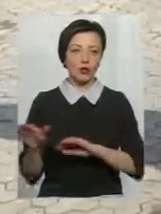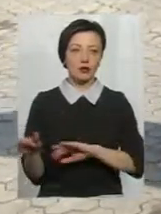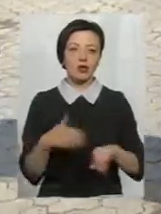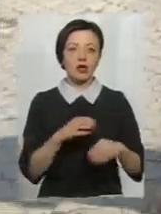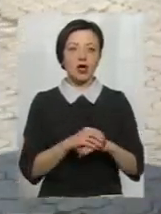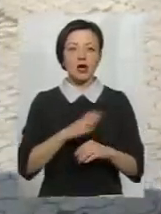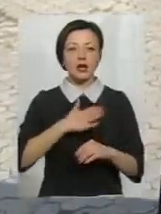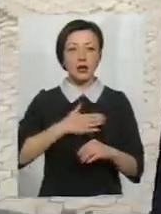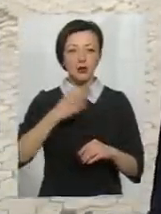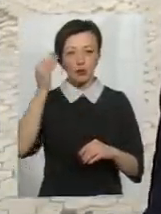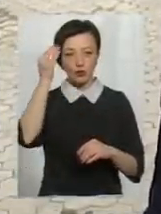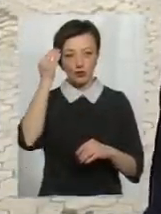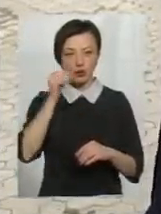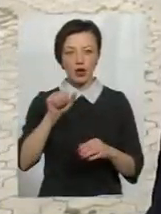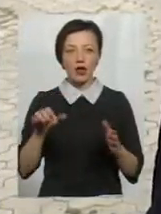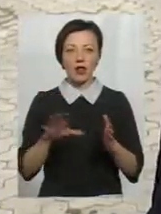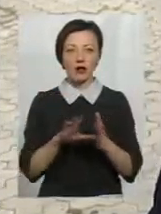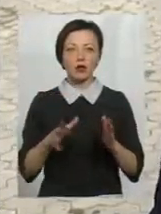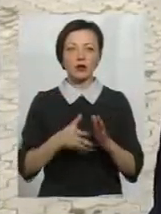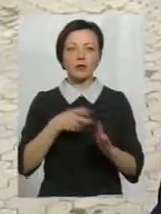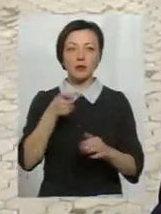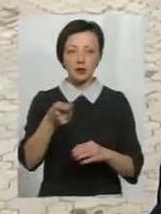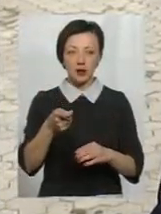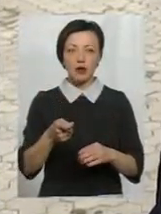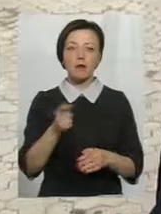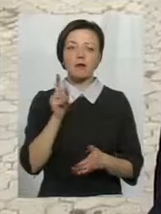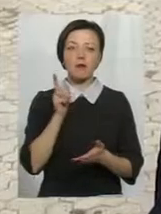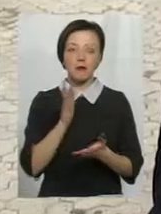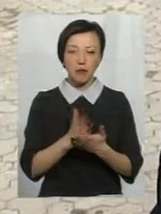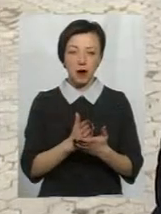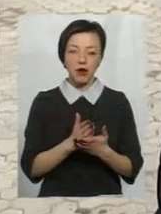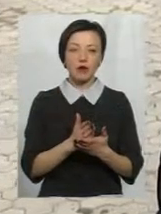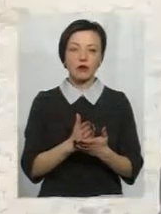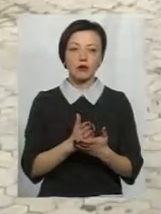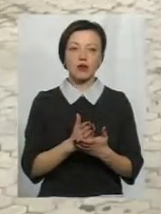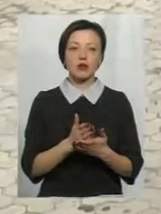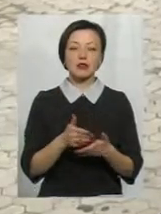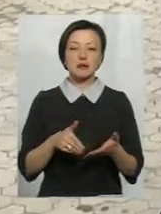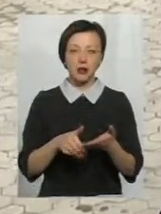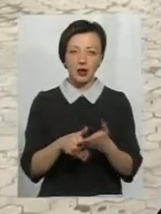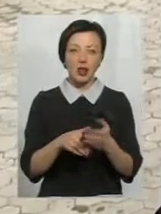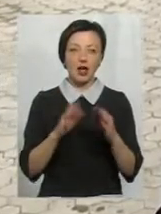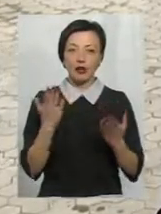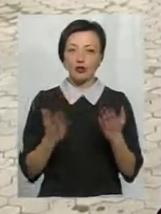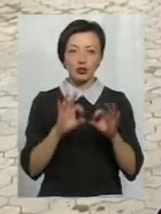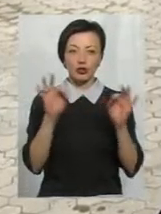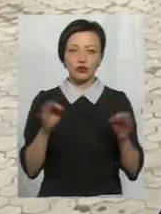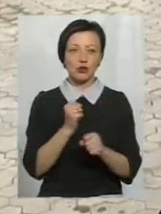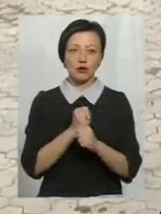що електронні петиції мають сприяння, бо як нічого не робити,